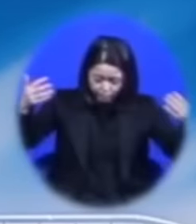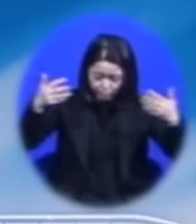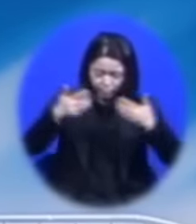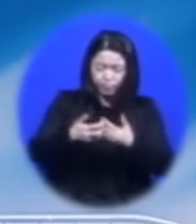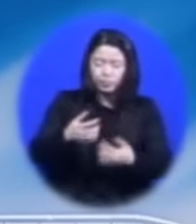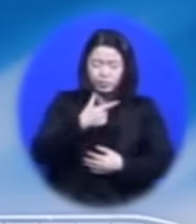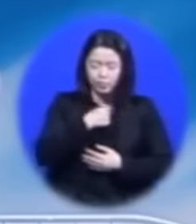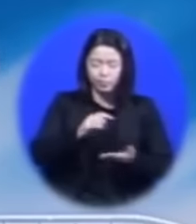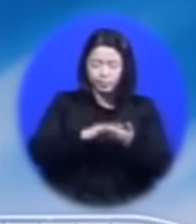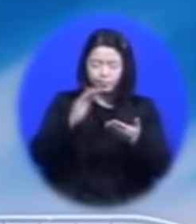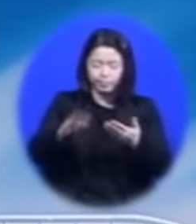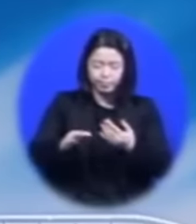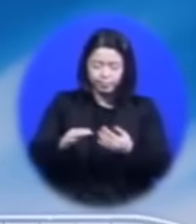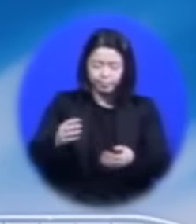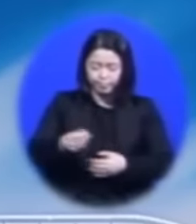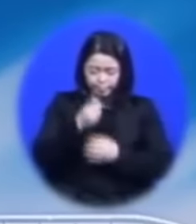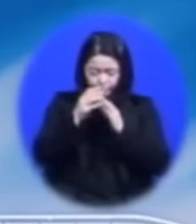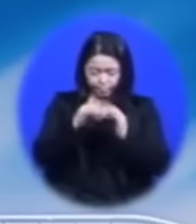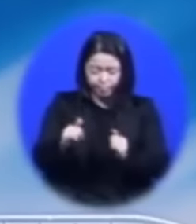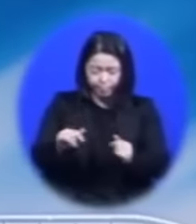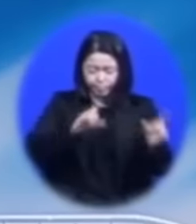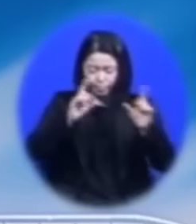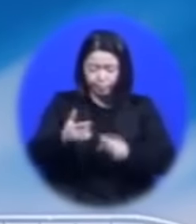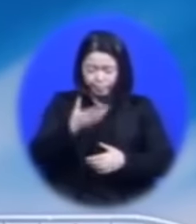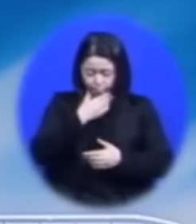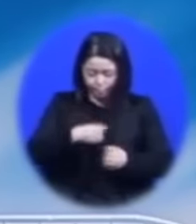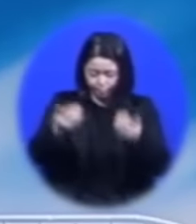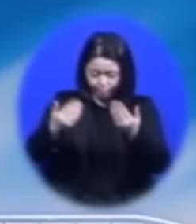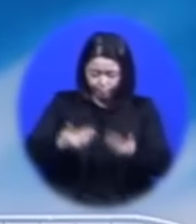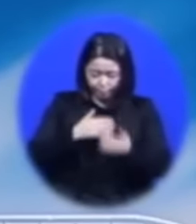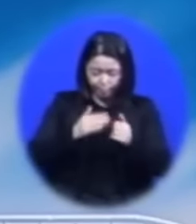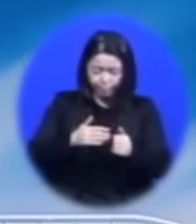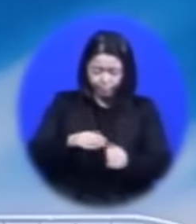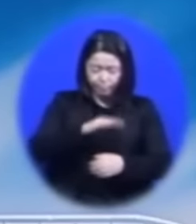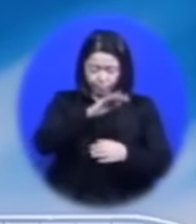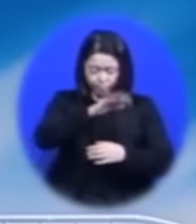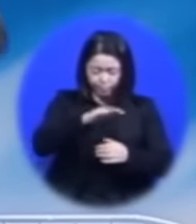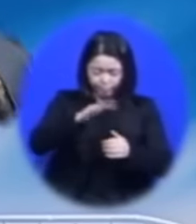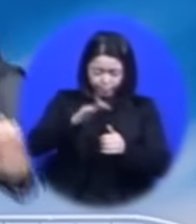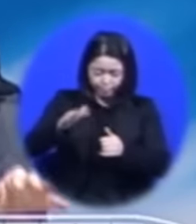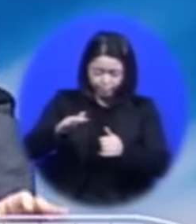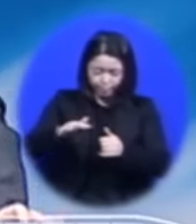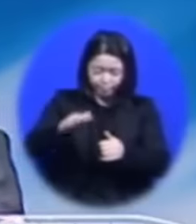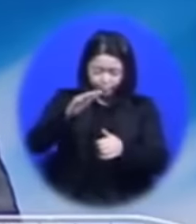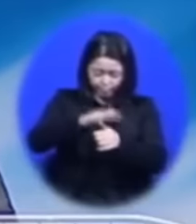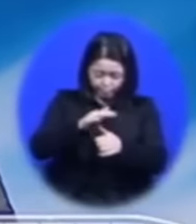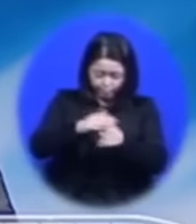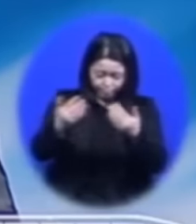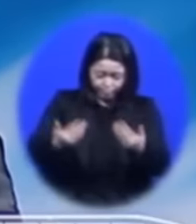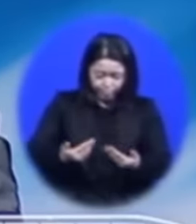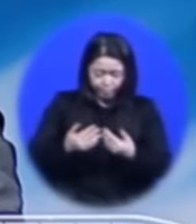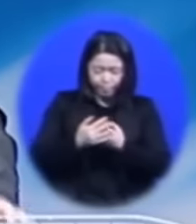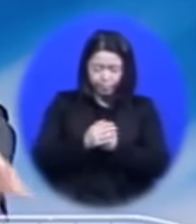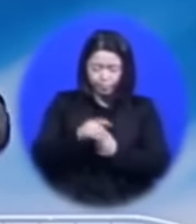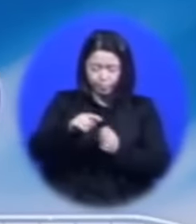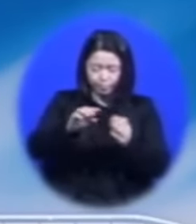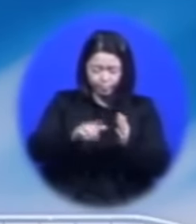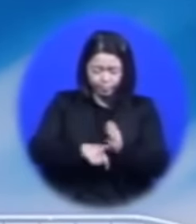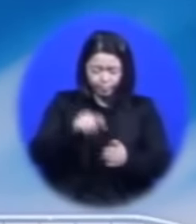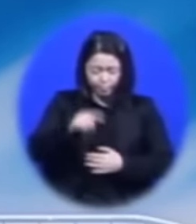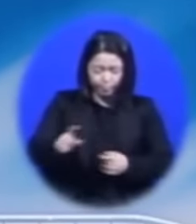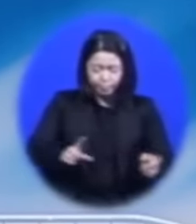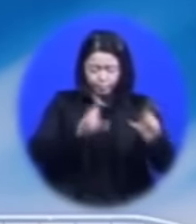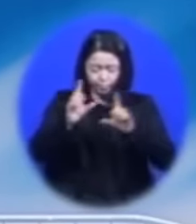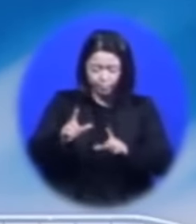원합니다. 성도들의 삶을 복을 주소서. 머리머리에 일일이 안수하시고 이 시간에 그